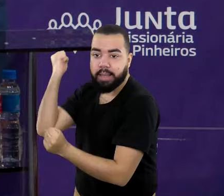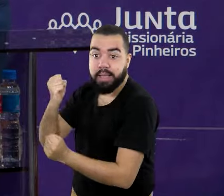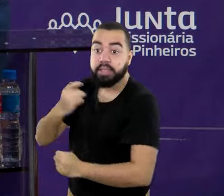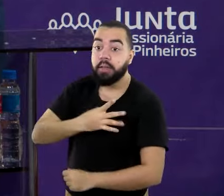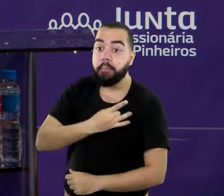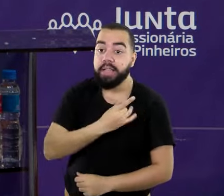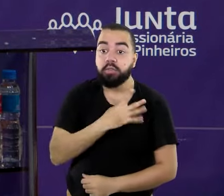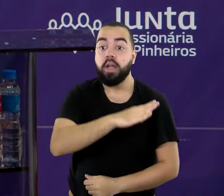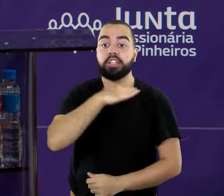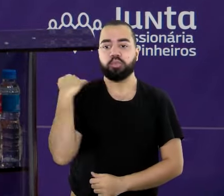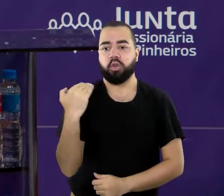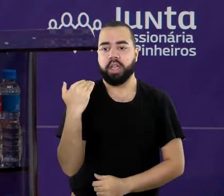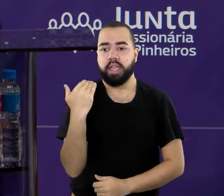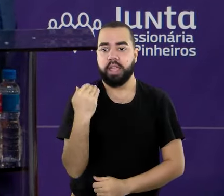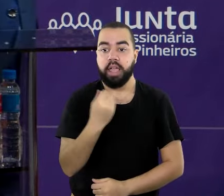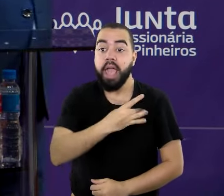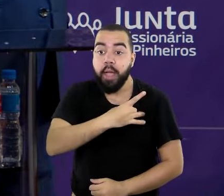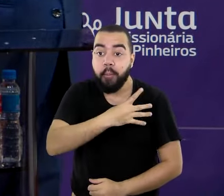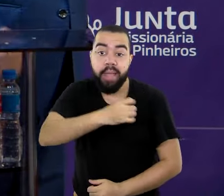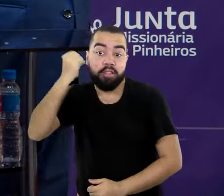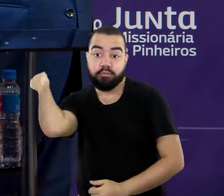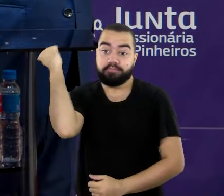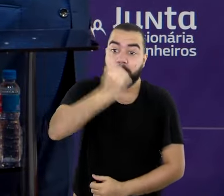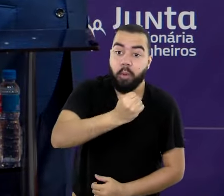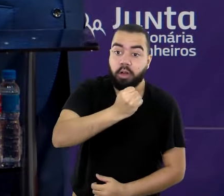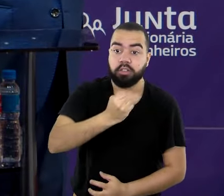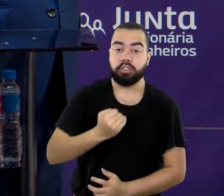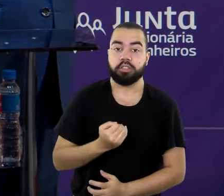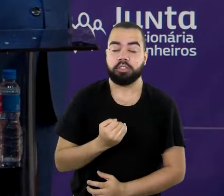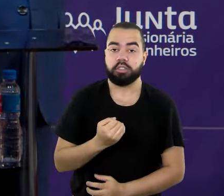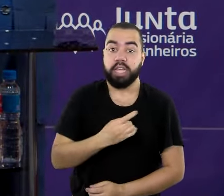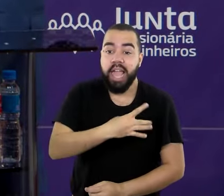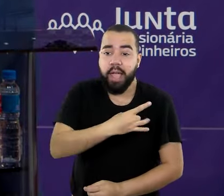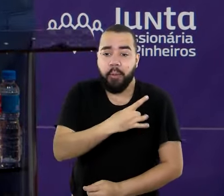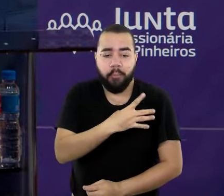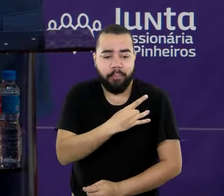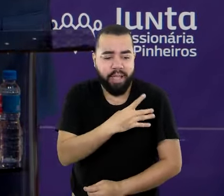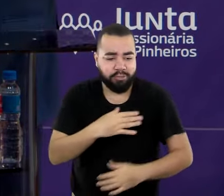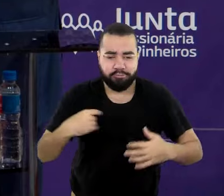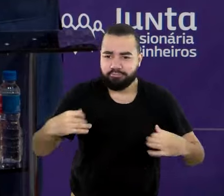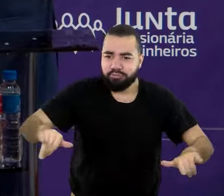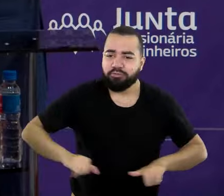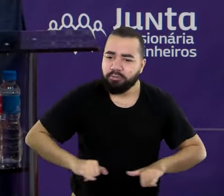da morte. 자신이 피해볼까 하는 두려움입니다. É o medo de que ele possa ser prejudicado.